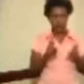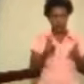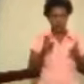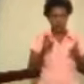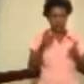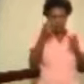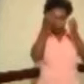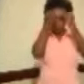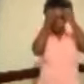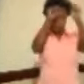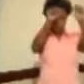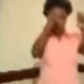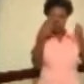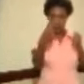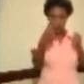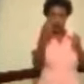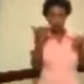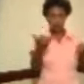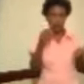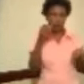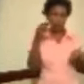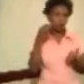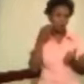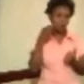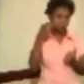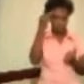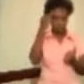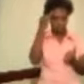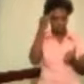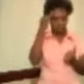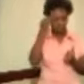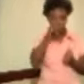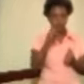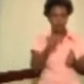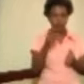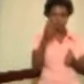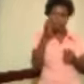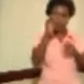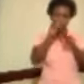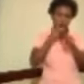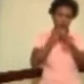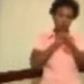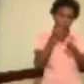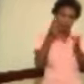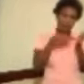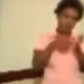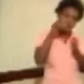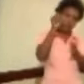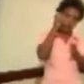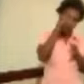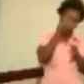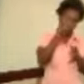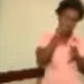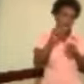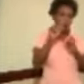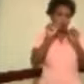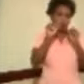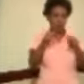CIRH là, Jean Lié, puisque il pas l'obligé au Emmanuel, et en octobre 2011, est-ce que il a considéré question